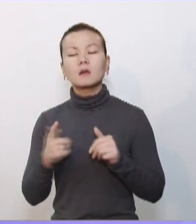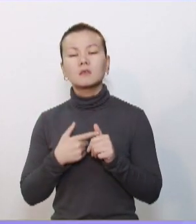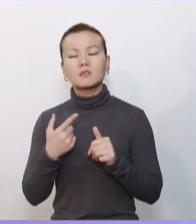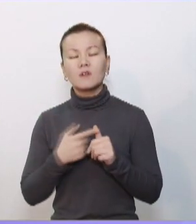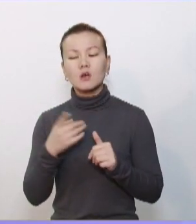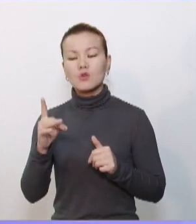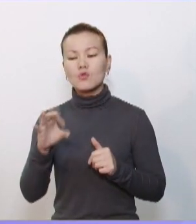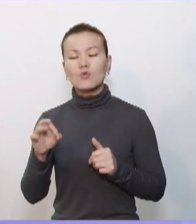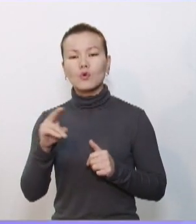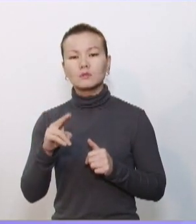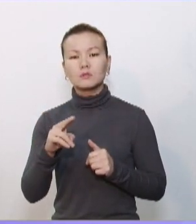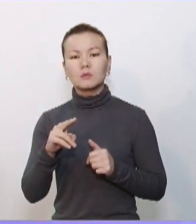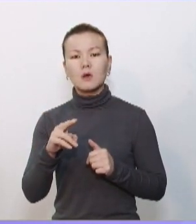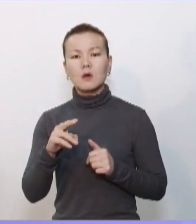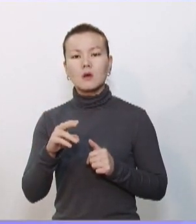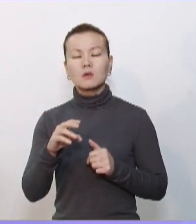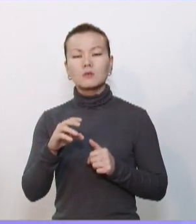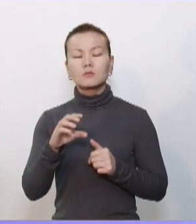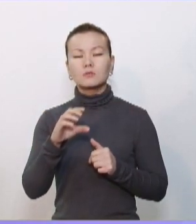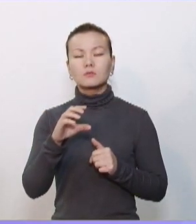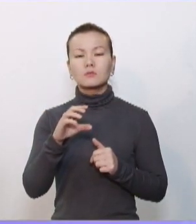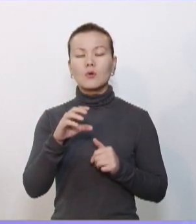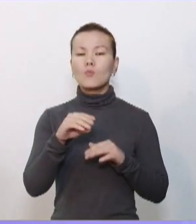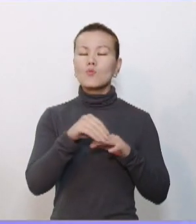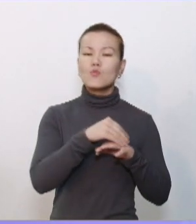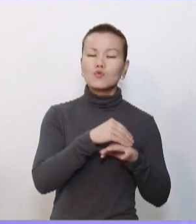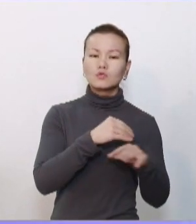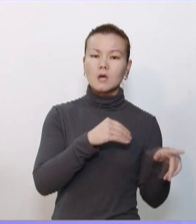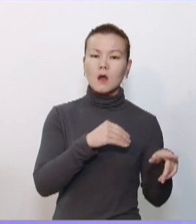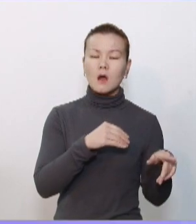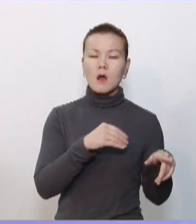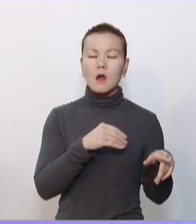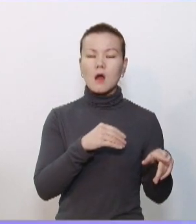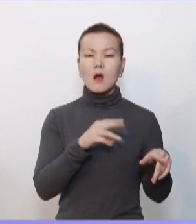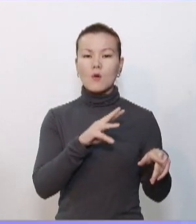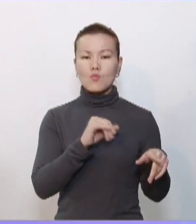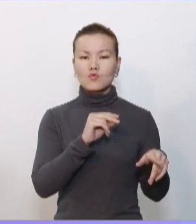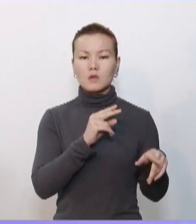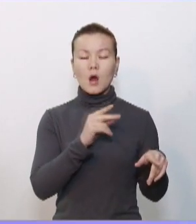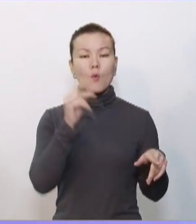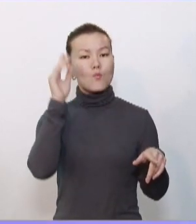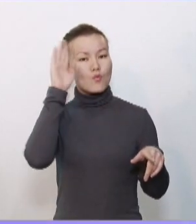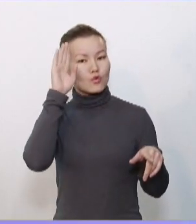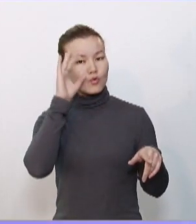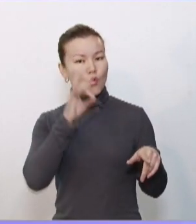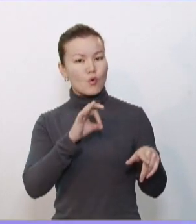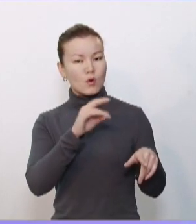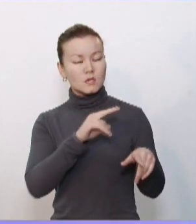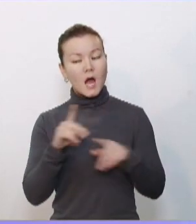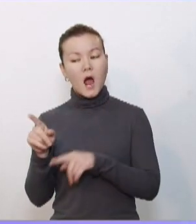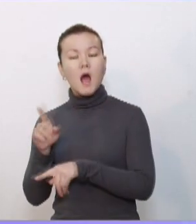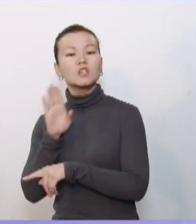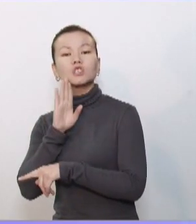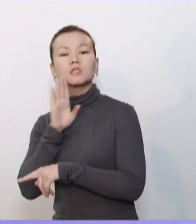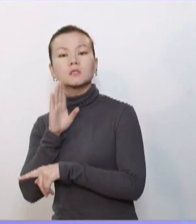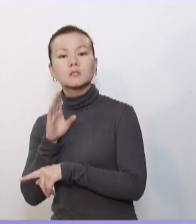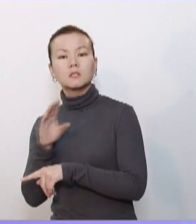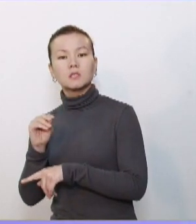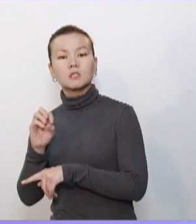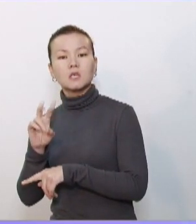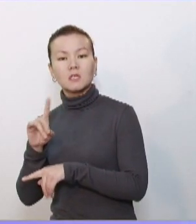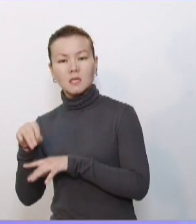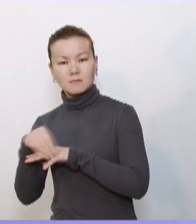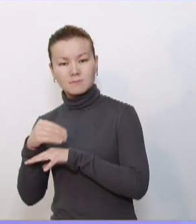род слов мужа? Правильно, мужской род. А род слов жены?